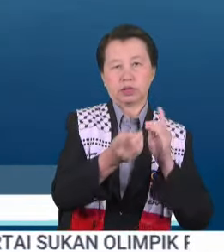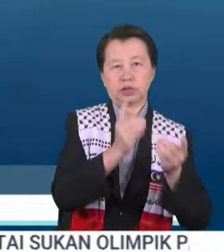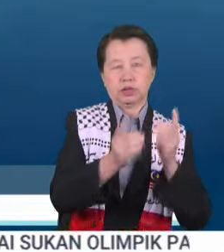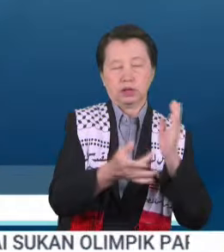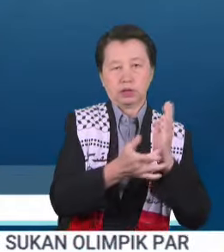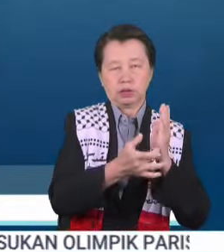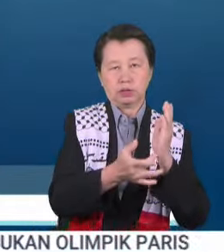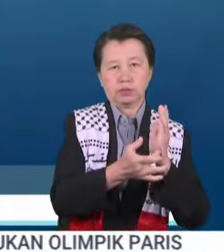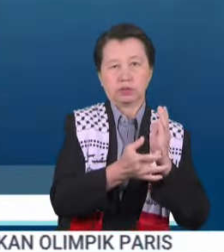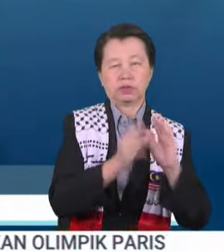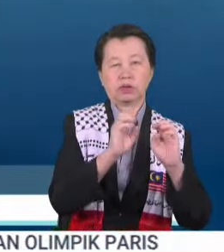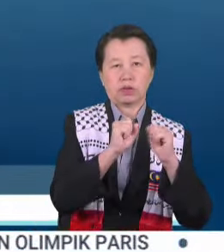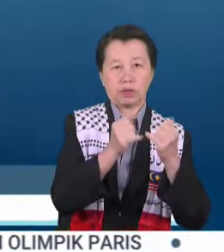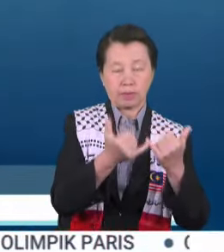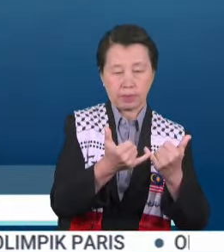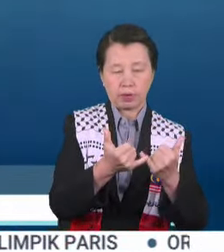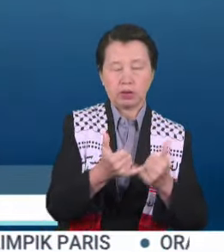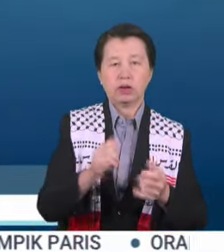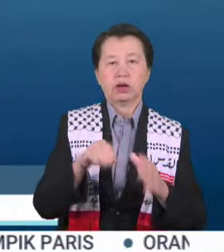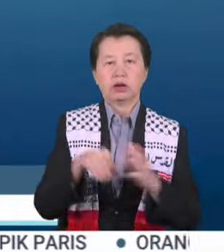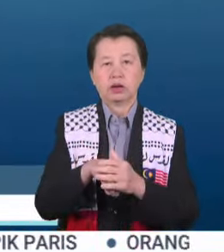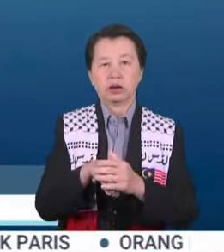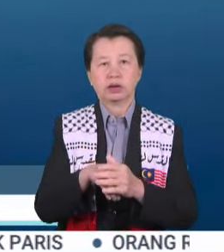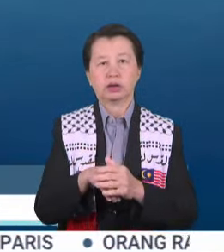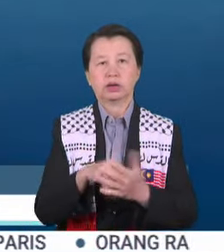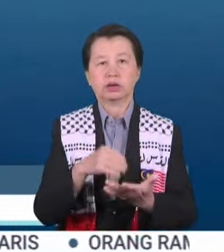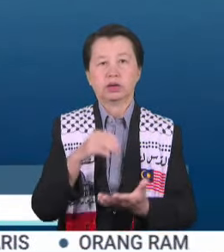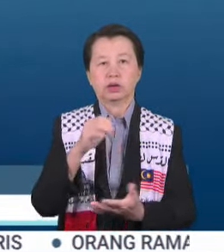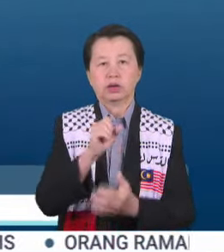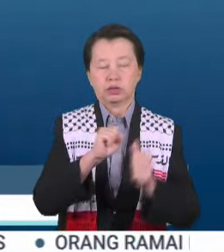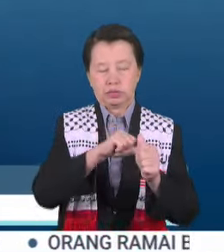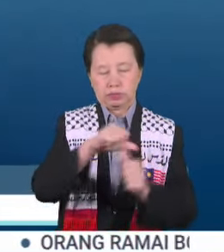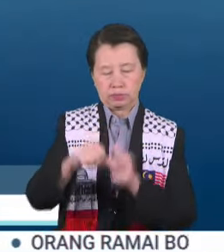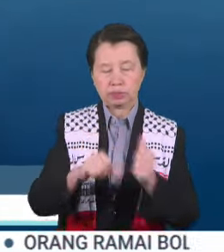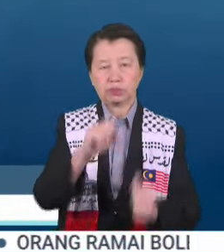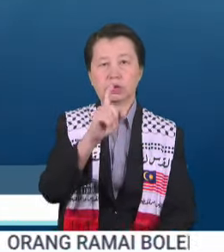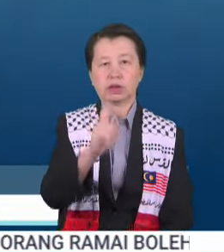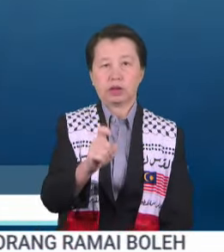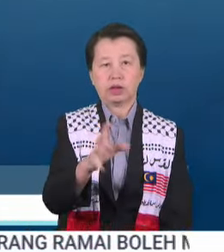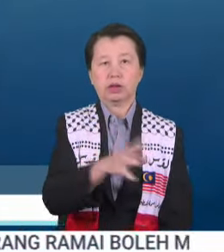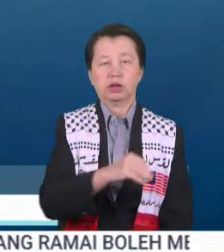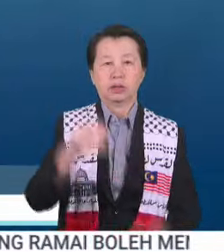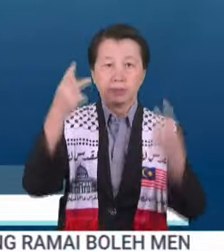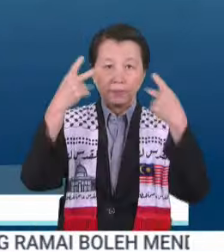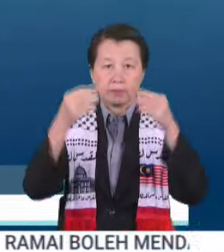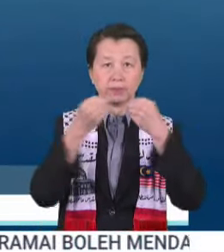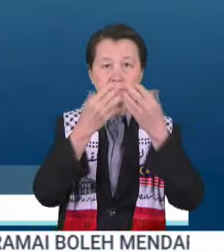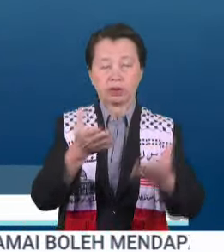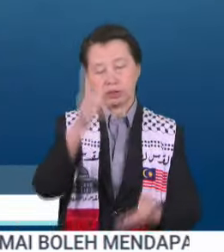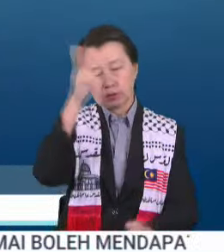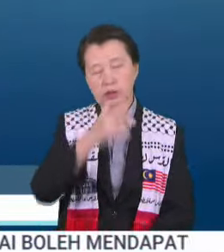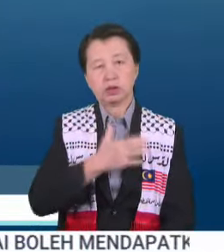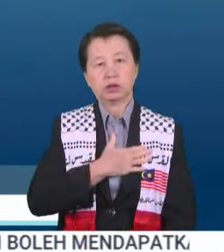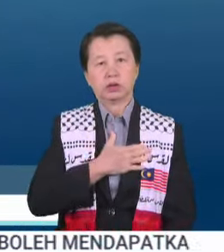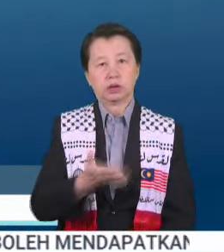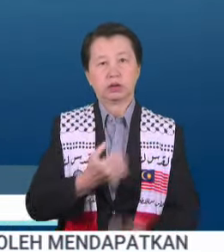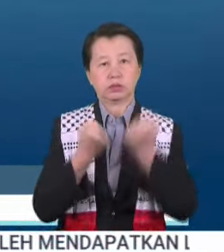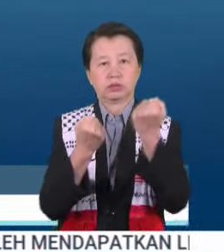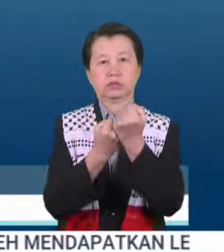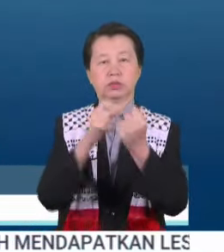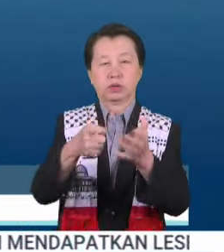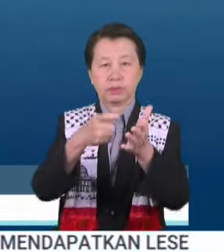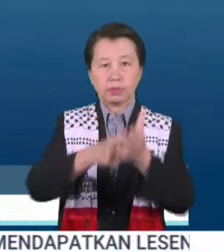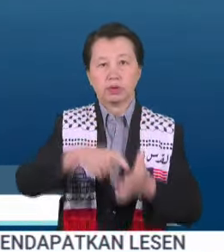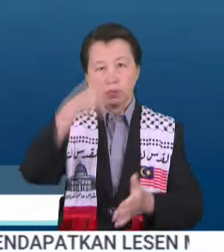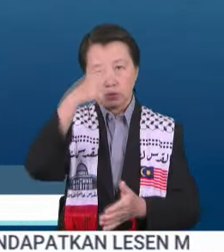company limited menerusi ciapan di laman sosial X Perdana Menteri memaklumkan kerajaan komited untuk beri dukungan yang